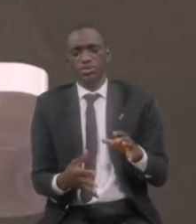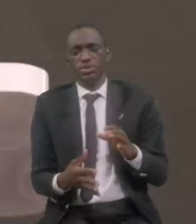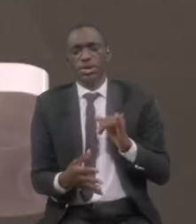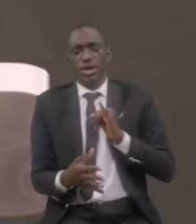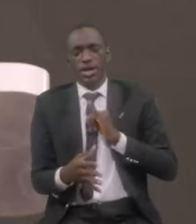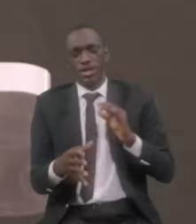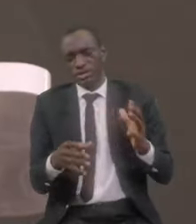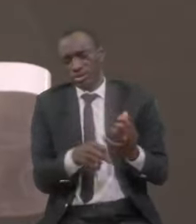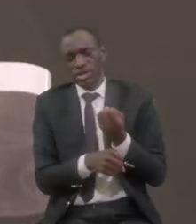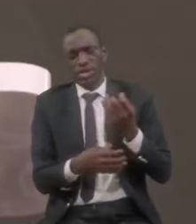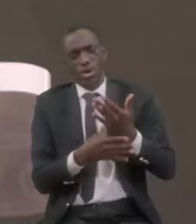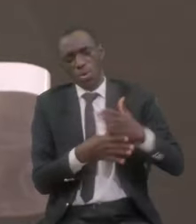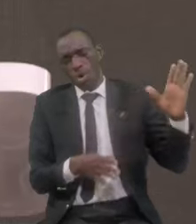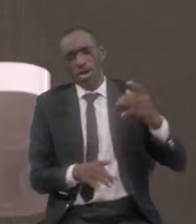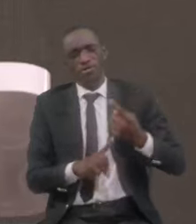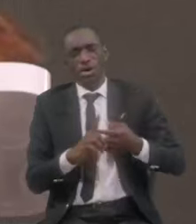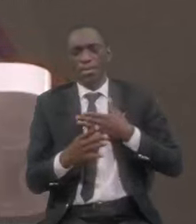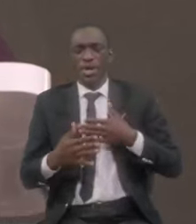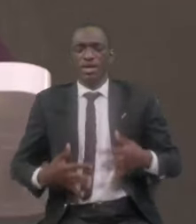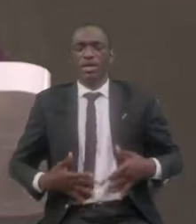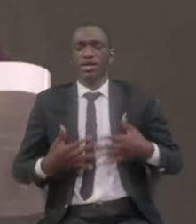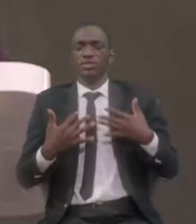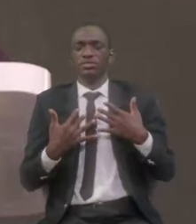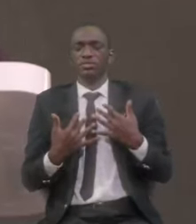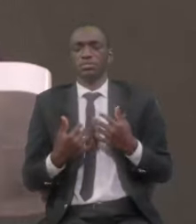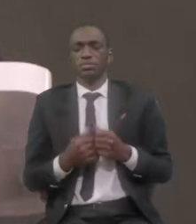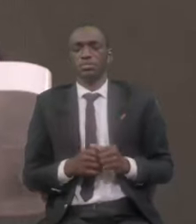Je les enlève, je les ôte de ma vie.